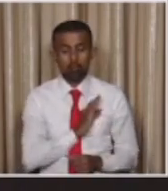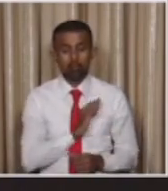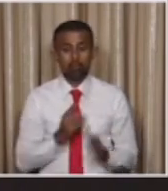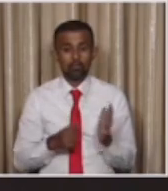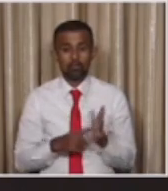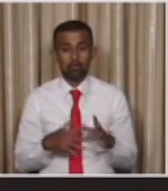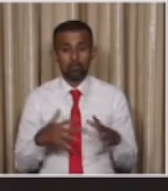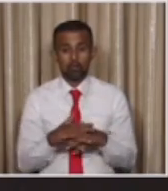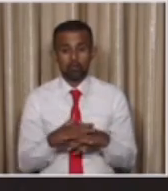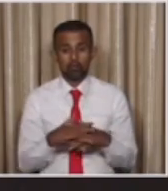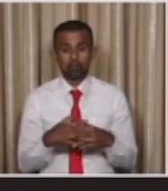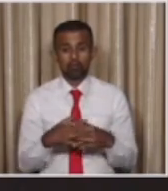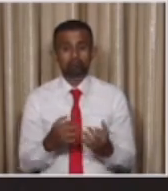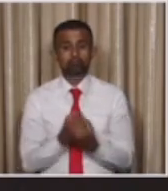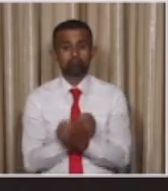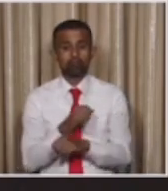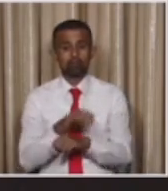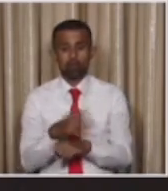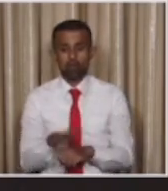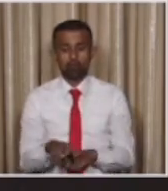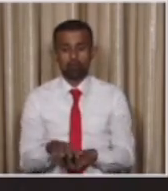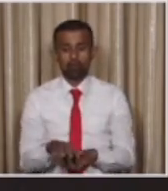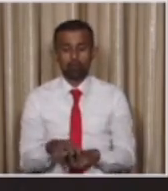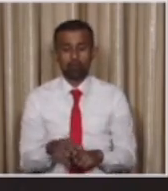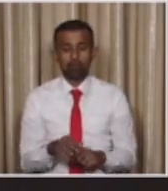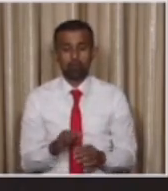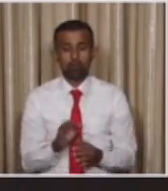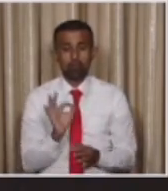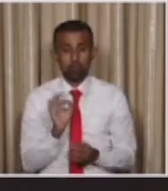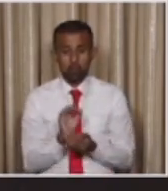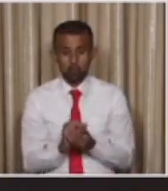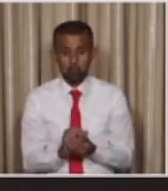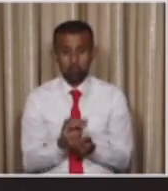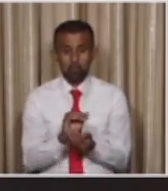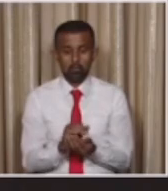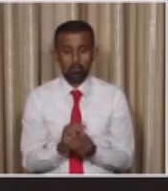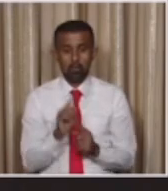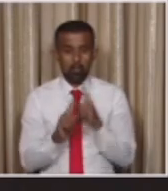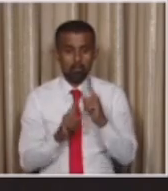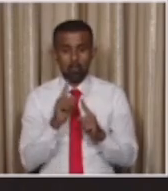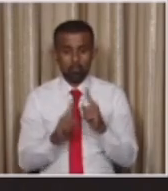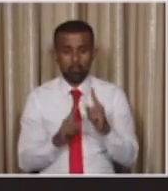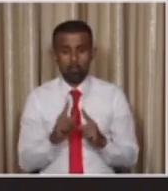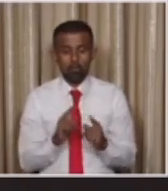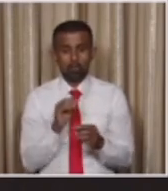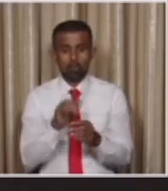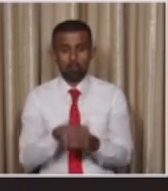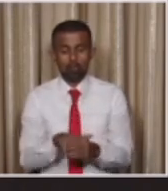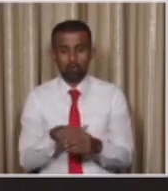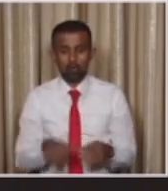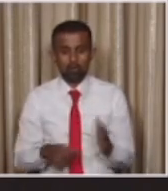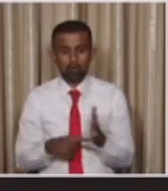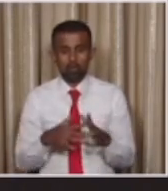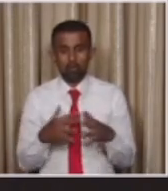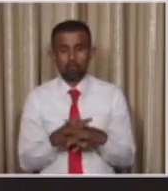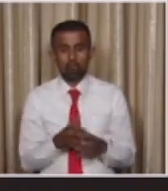නීතිය එරෙහිව නීතිය ක්‍රියාත්මක වුණාද? මේ ඓතිහාසික පුදබිම් ආරක්ෂා කිරීමට කතා කිරීමත් අද නීතියෙන්